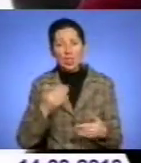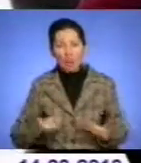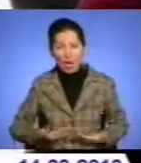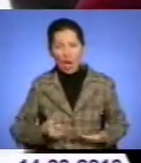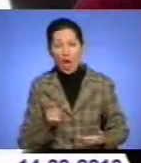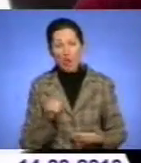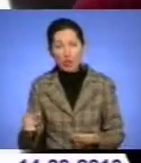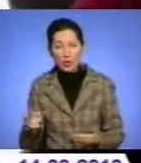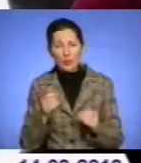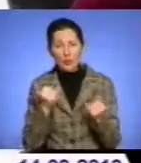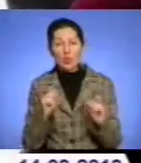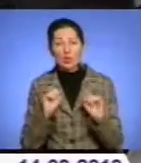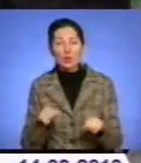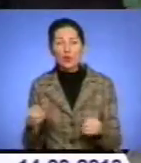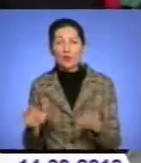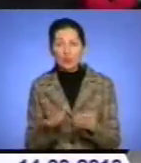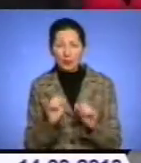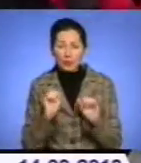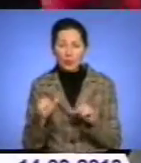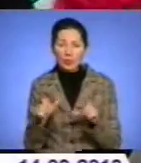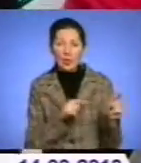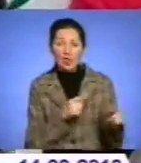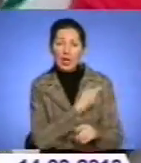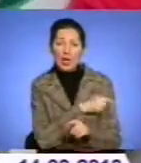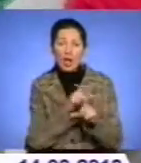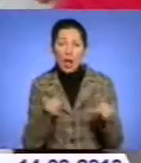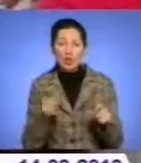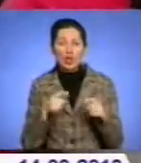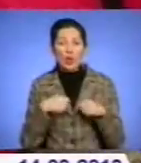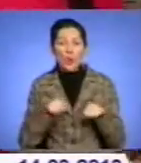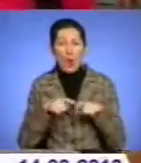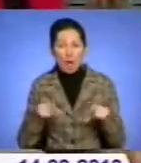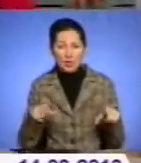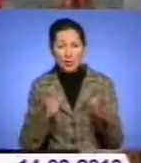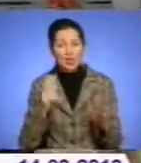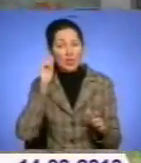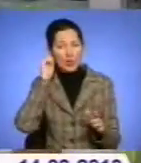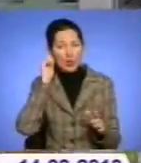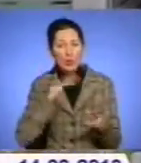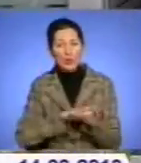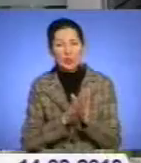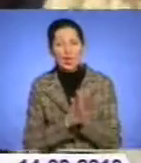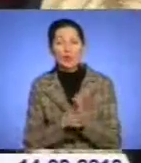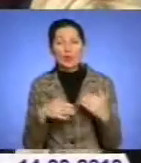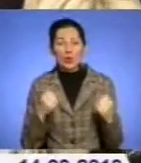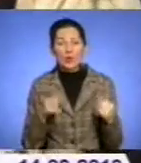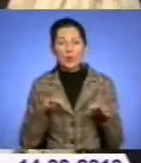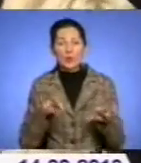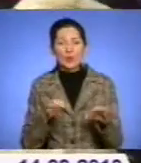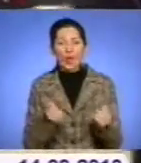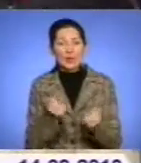вони зможуть безперешкодно добратися до лікарні чи магазину. Хоч за віком і станом здоров'я транспортним засобом вони керувати не